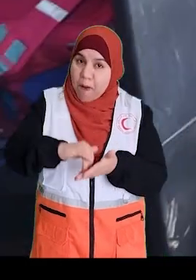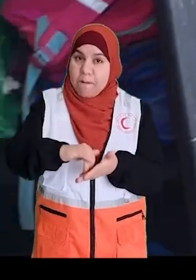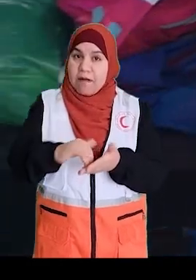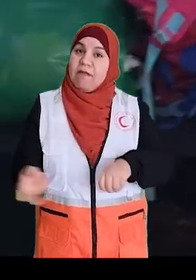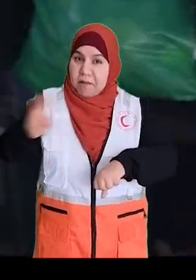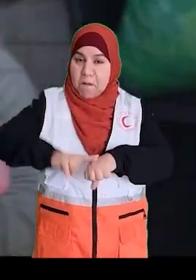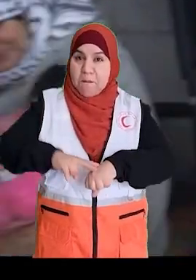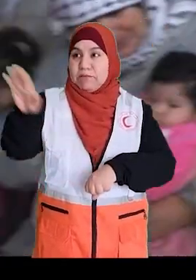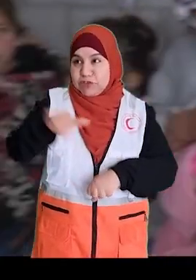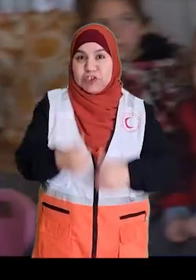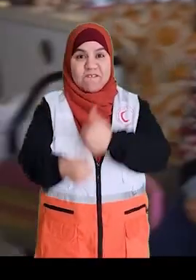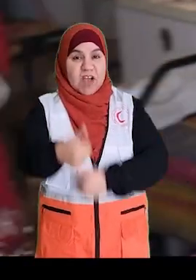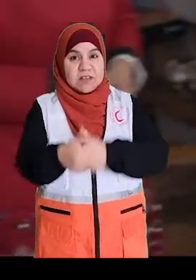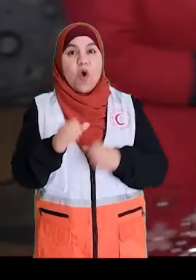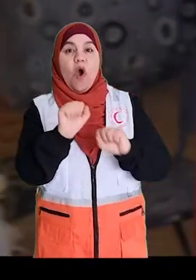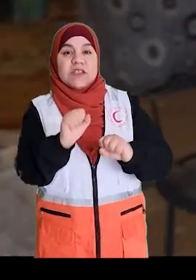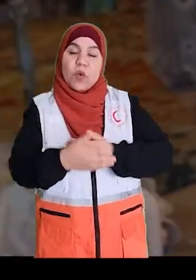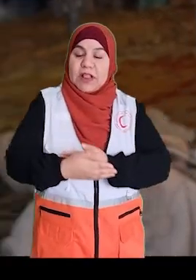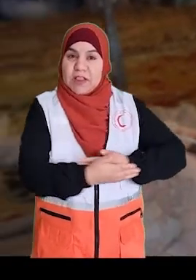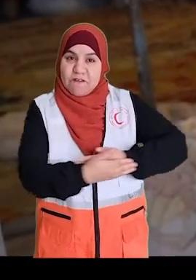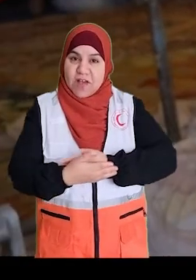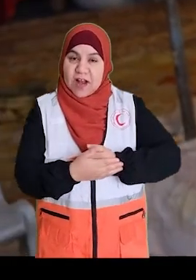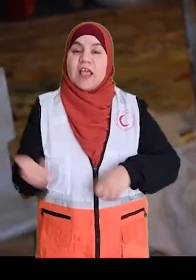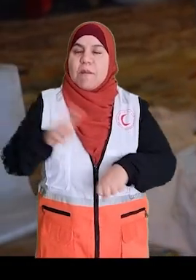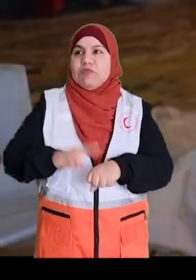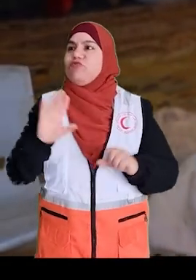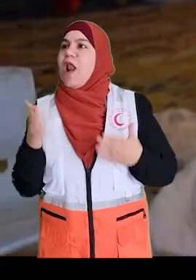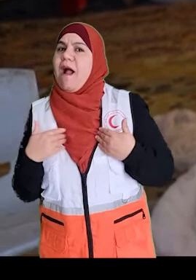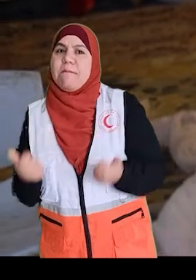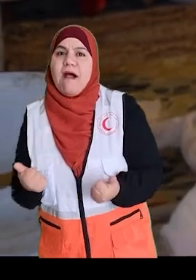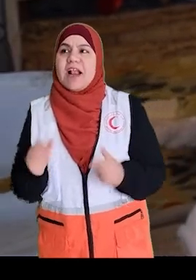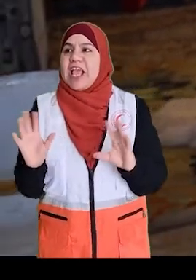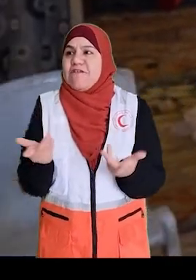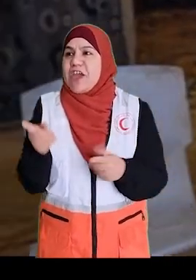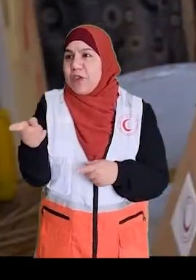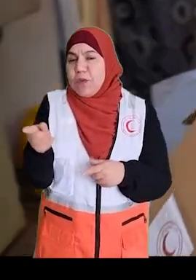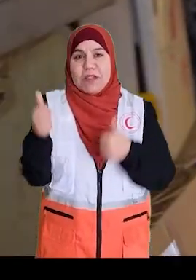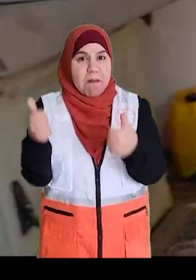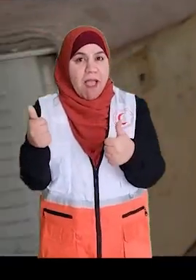تيجي بتعملنا فحوصات إلنا وللطفل. تعال شو أخباركم؟ كيف أنتو؟ تفضلي.